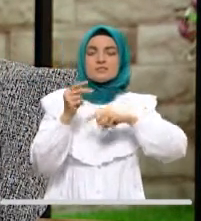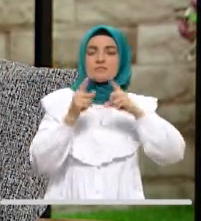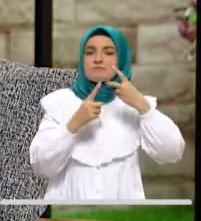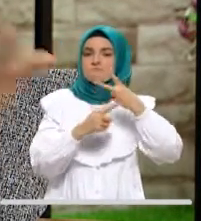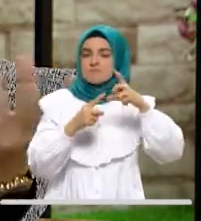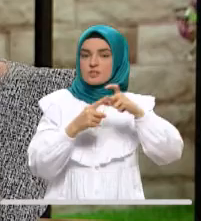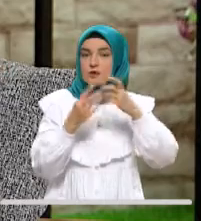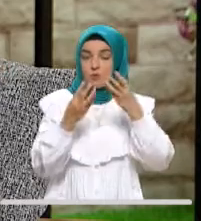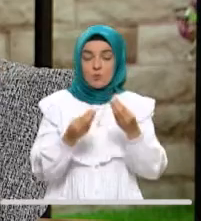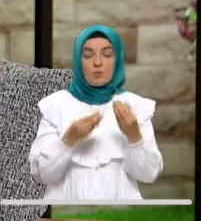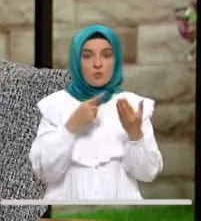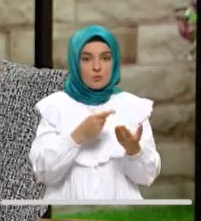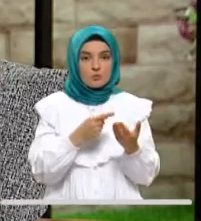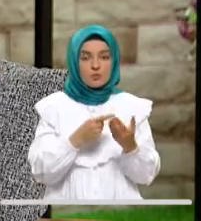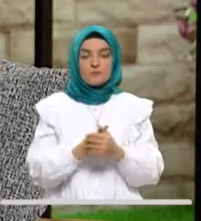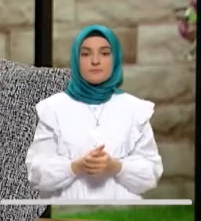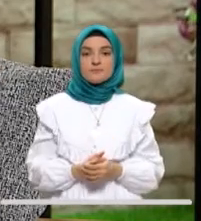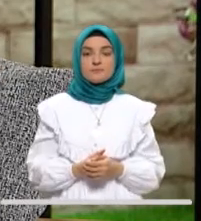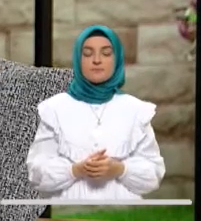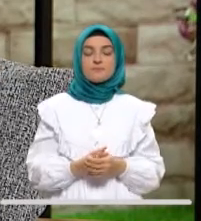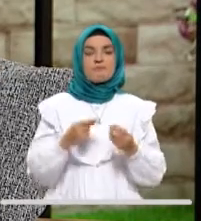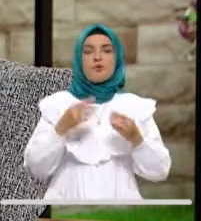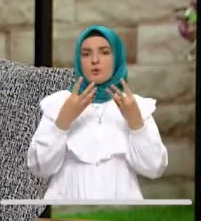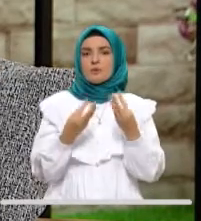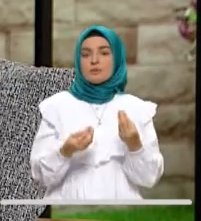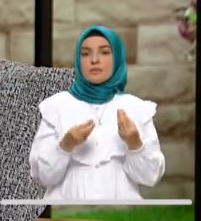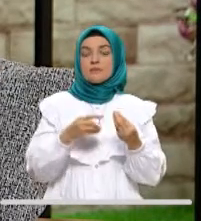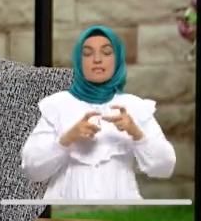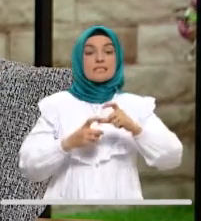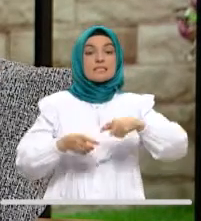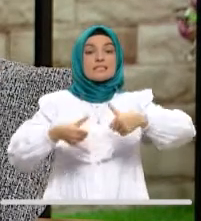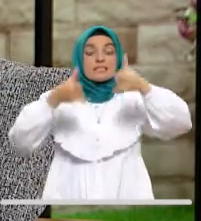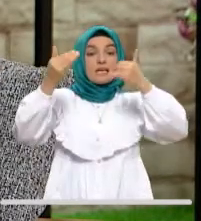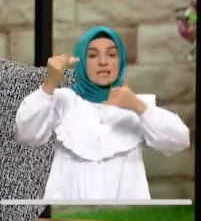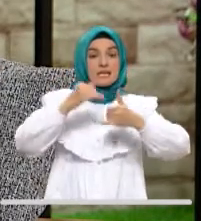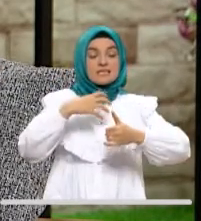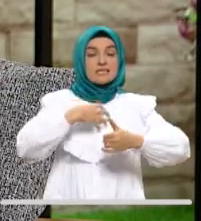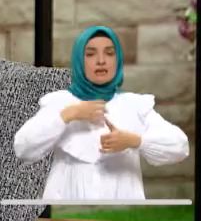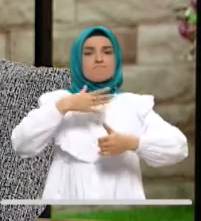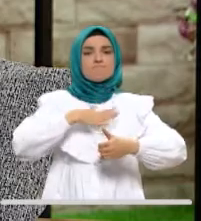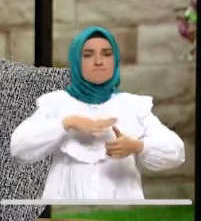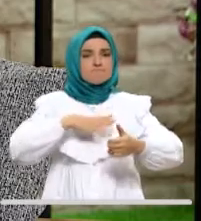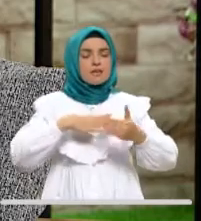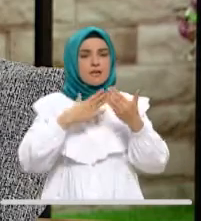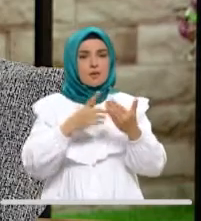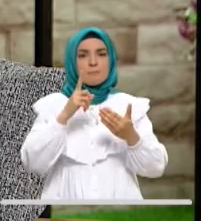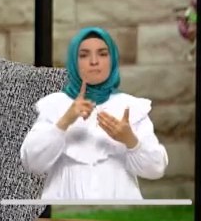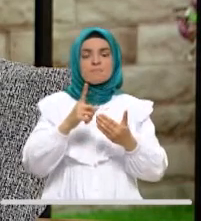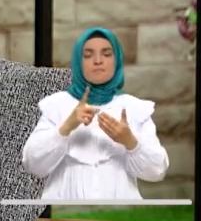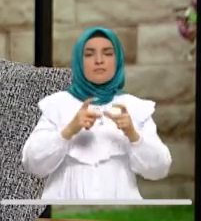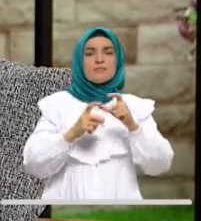kızı Mara Hatun gibi 2. Murat'ın eşi. Bunlar da olabiliyorlar. Saraya gelirler. Kendi isteklerine göre efendim işte bir cariye